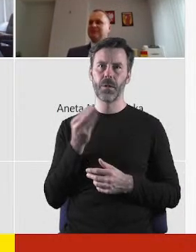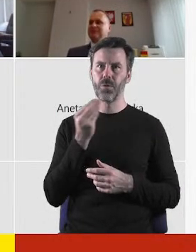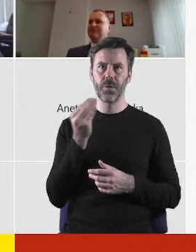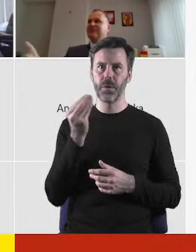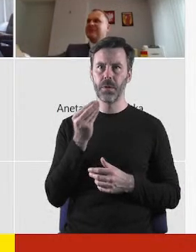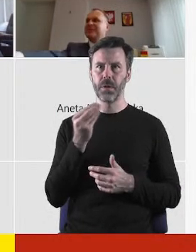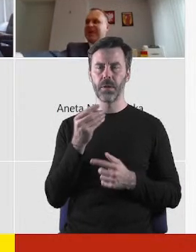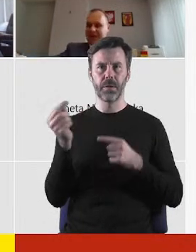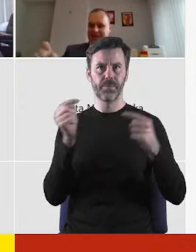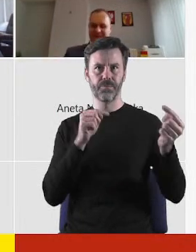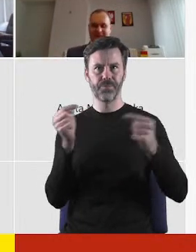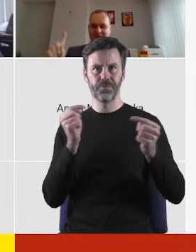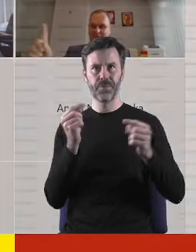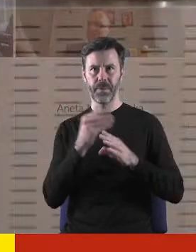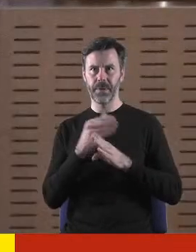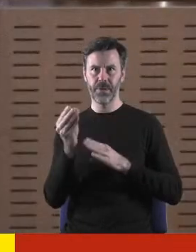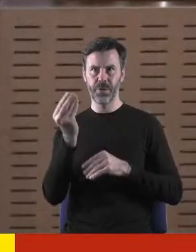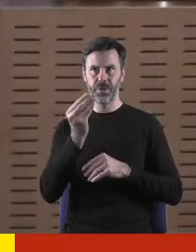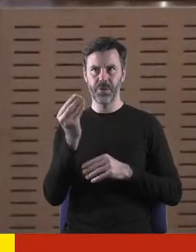tej sprawie. Dziękuję.